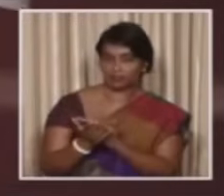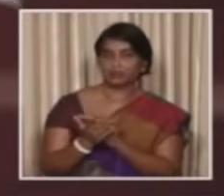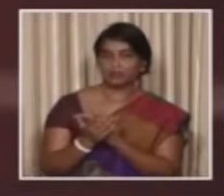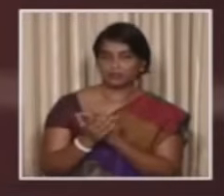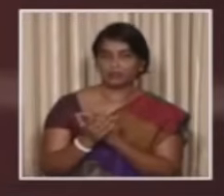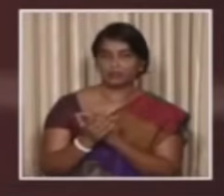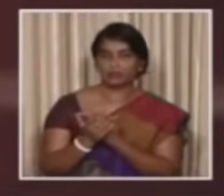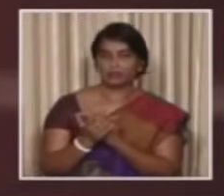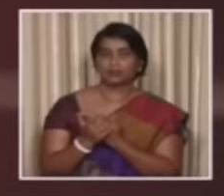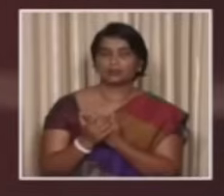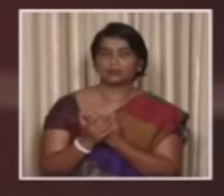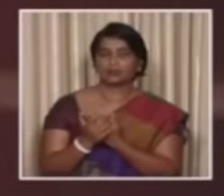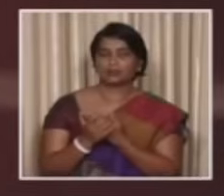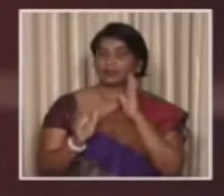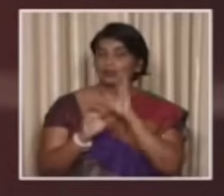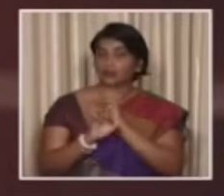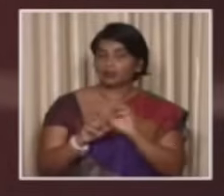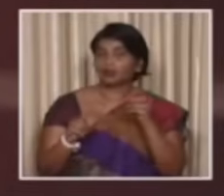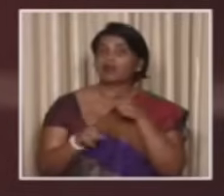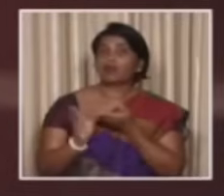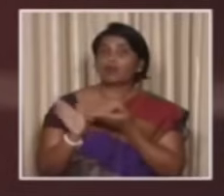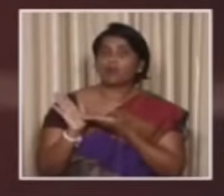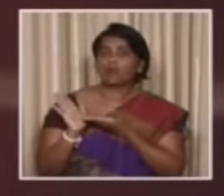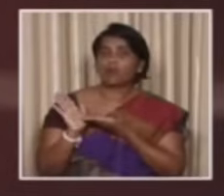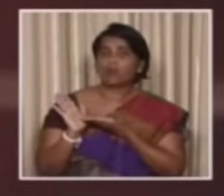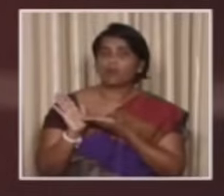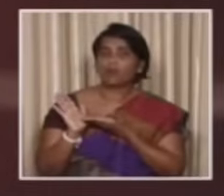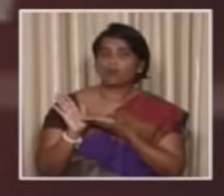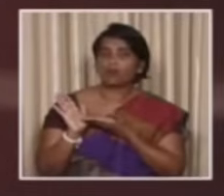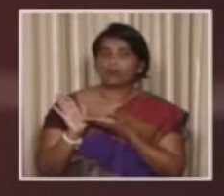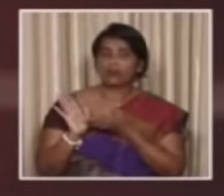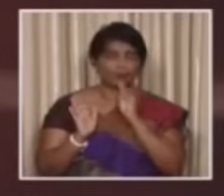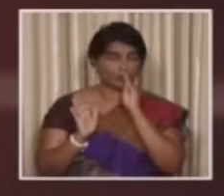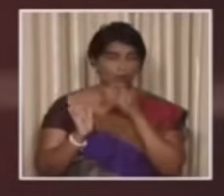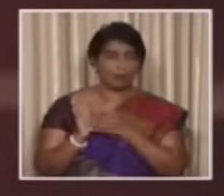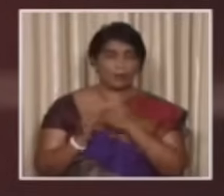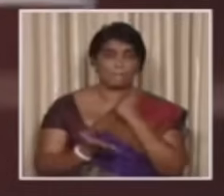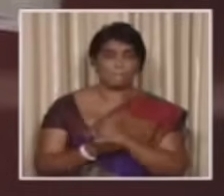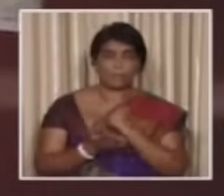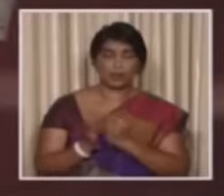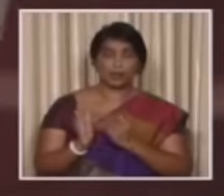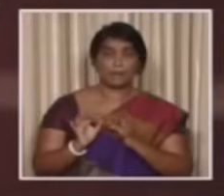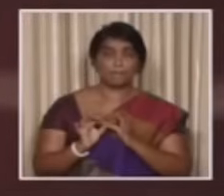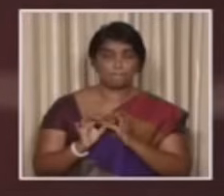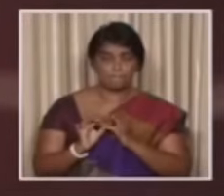සභාපතිතුමනි, මේ පණිවිඩය ජනතාවට දෙන්නේ කවුද? එක පැත්තකින් මහ බැංකුවට බිලියන